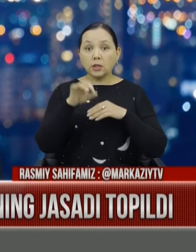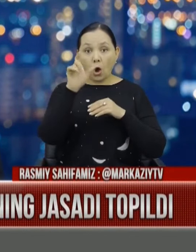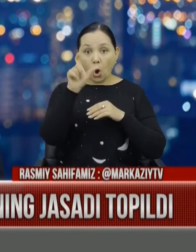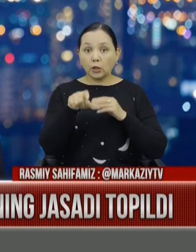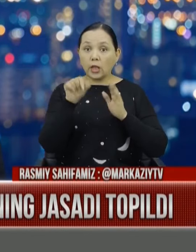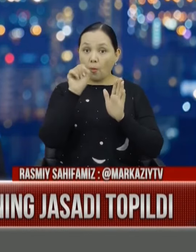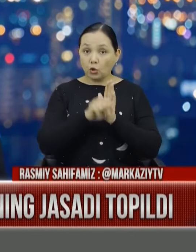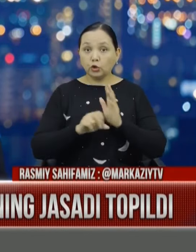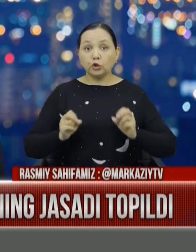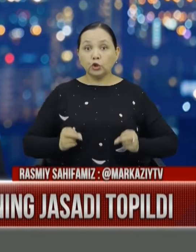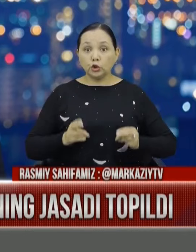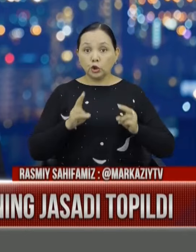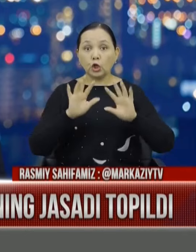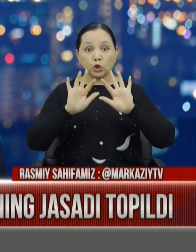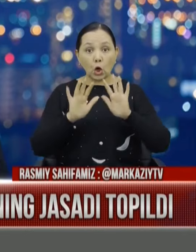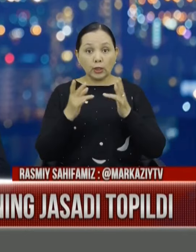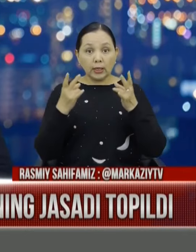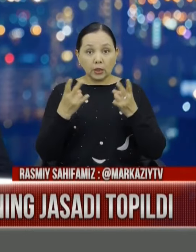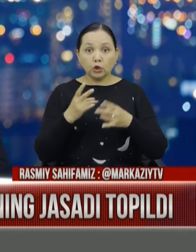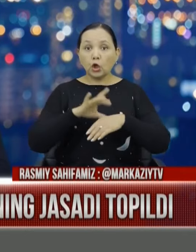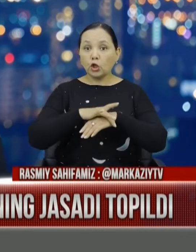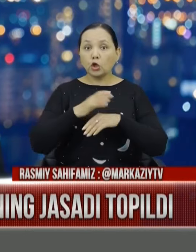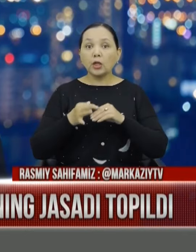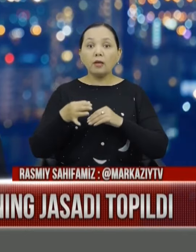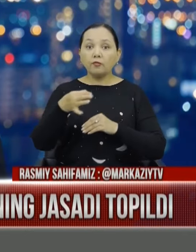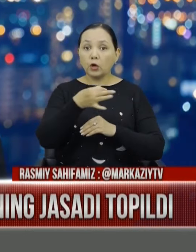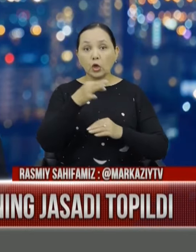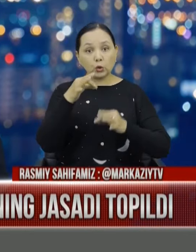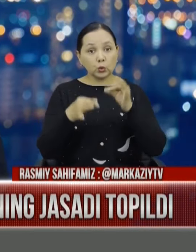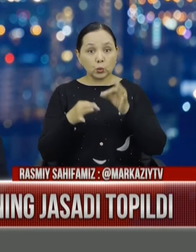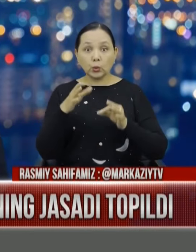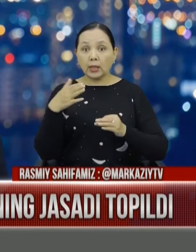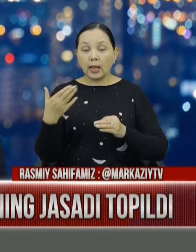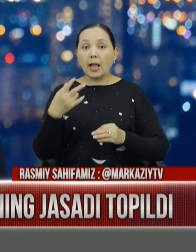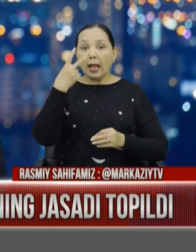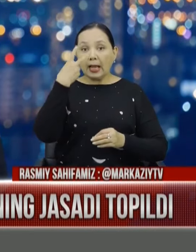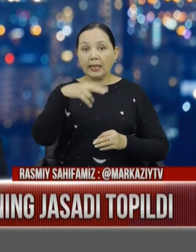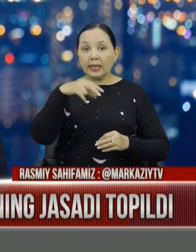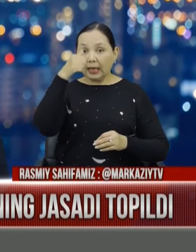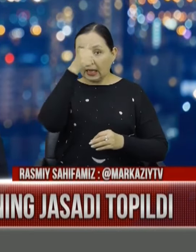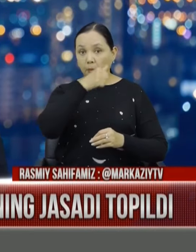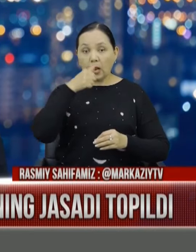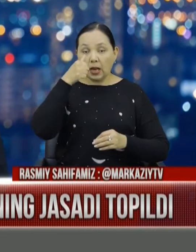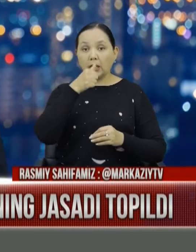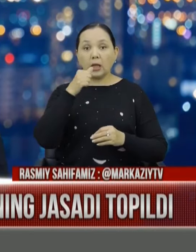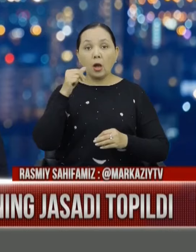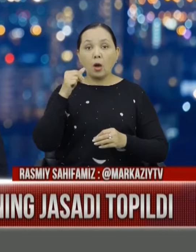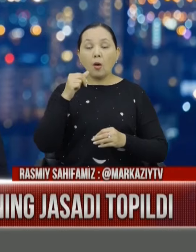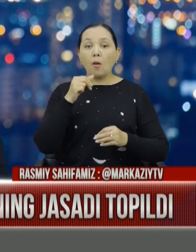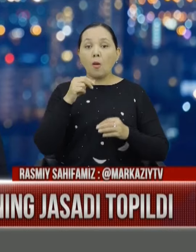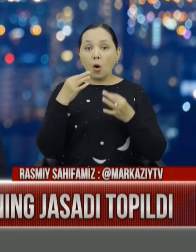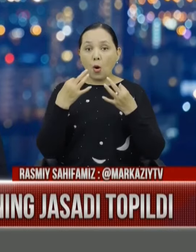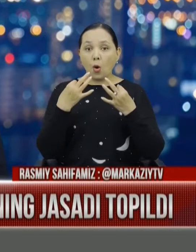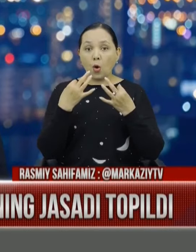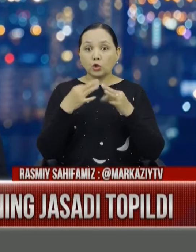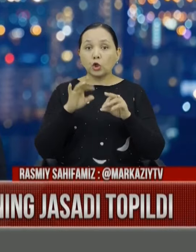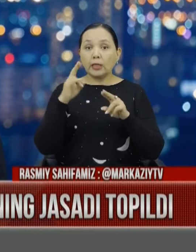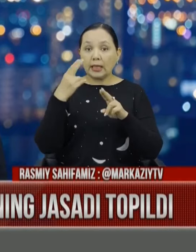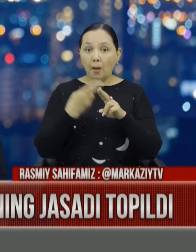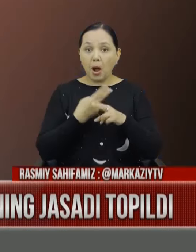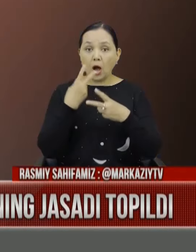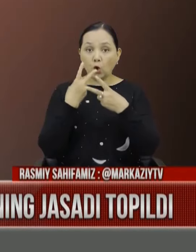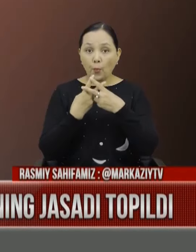o'ldirish jinoyatini sodir etgani uchun Toshkent viloyati sudi tomonidan 20 yildan ortiq muddatga ozodlikdan mahrum